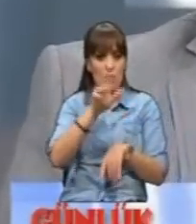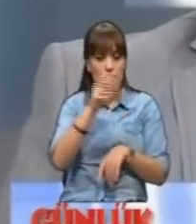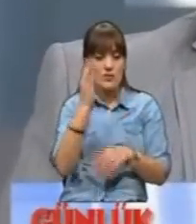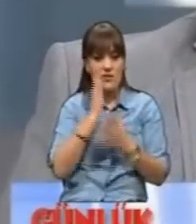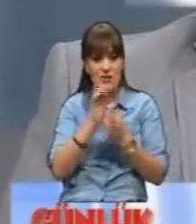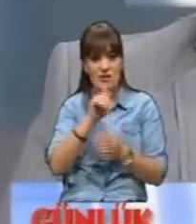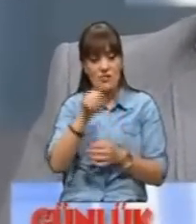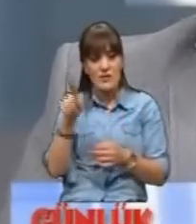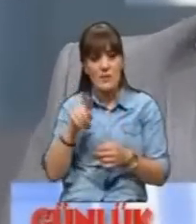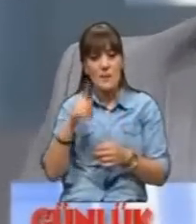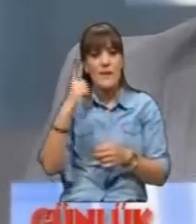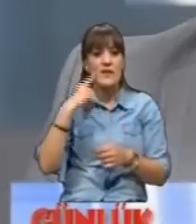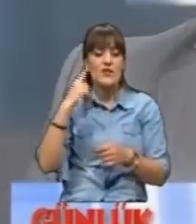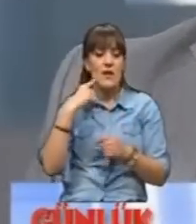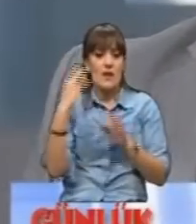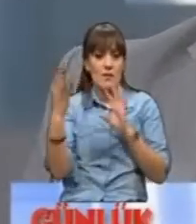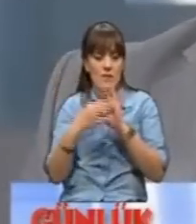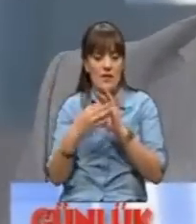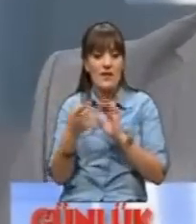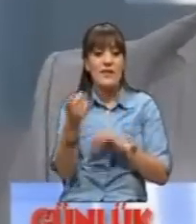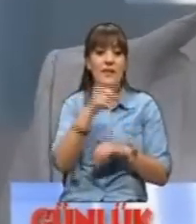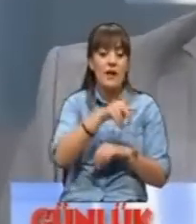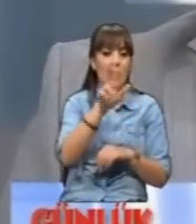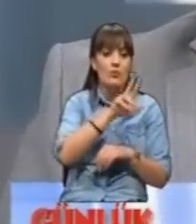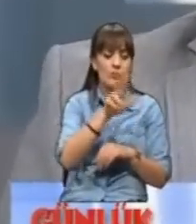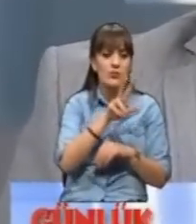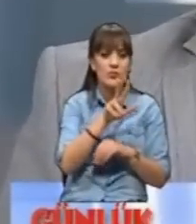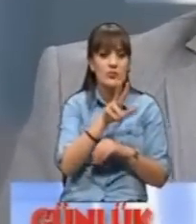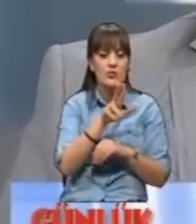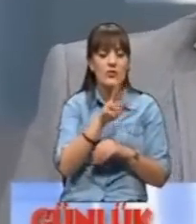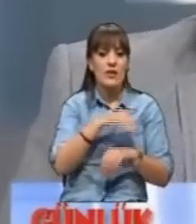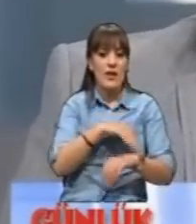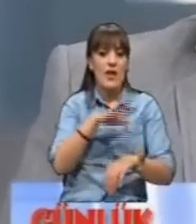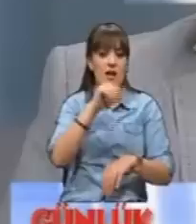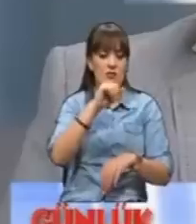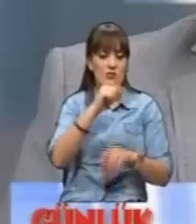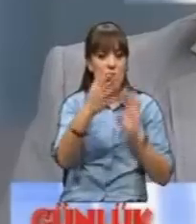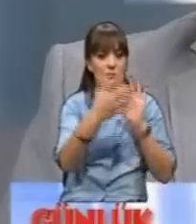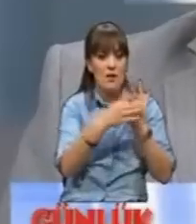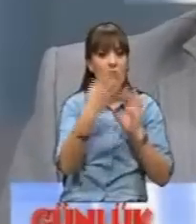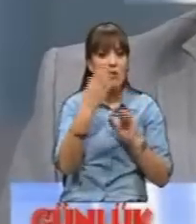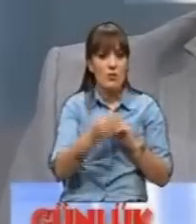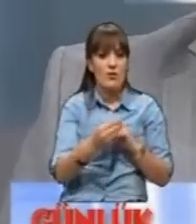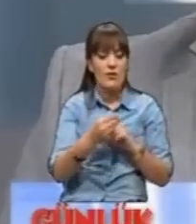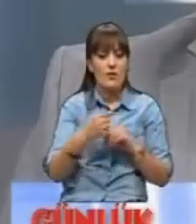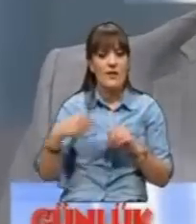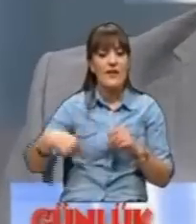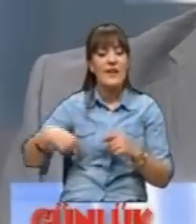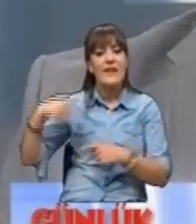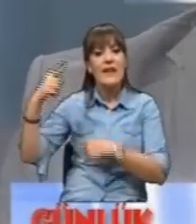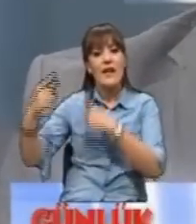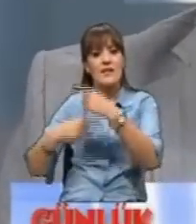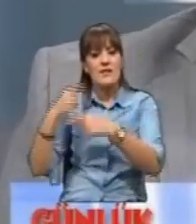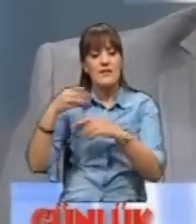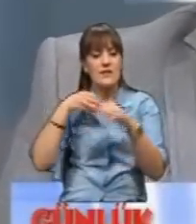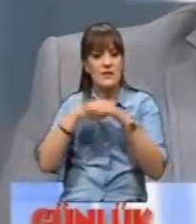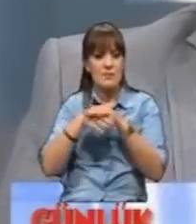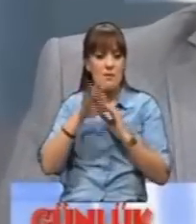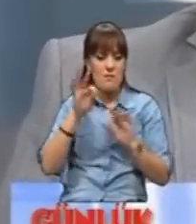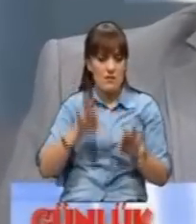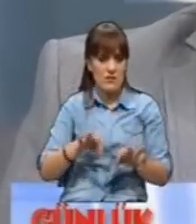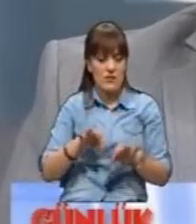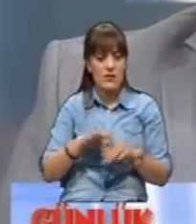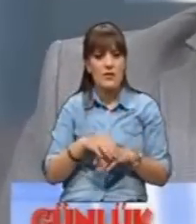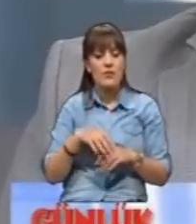30'u diyabete bağlı, diğer 30'u da hipertansiyona bağlı olarak, evet, diyalize girmeye başlarlar. Evet,